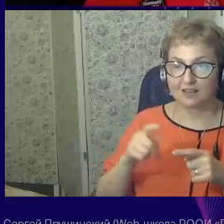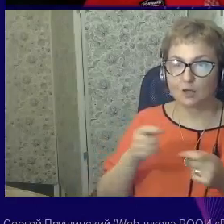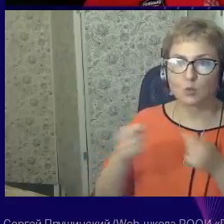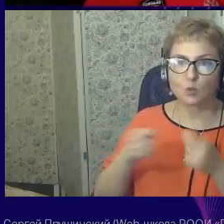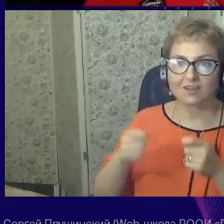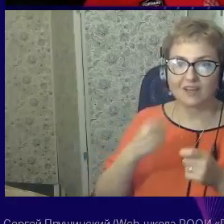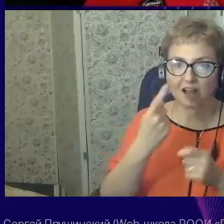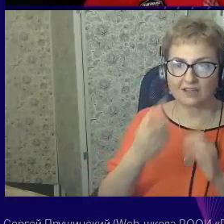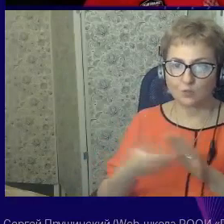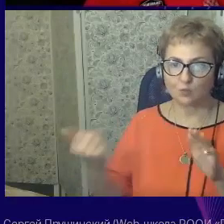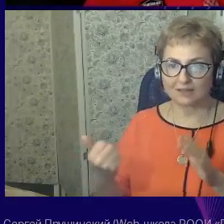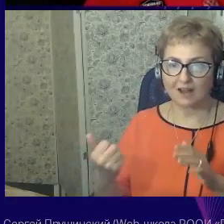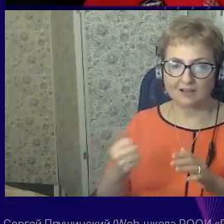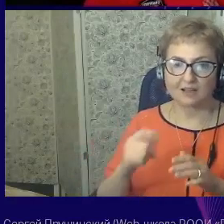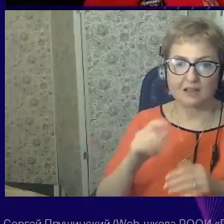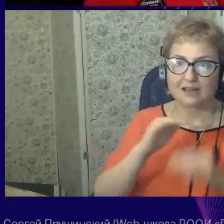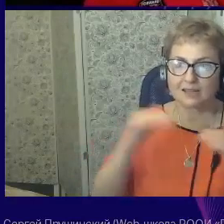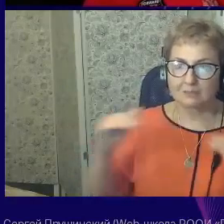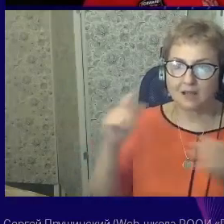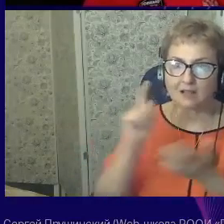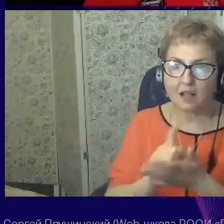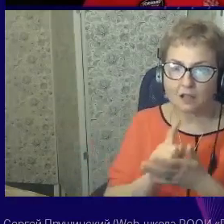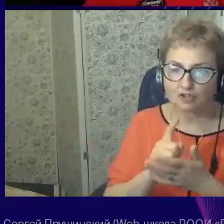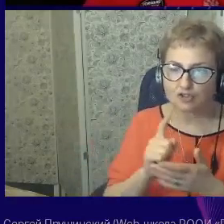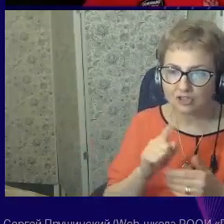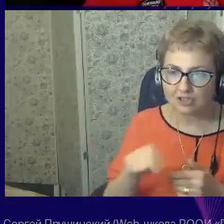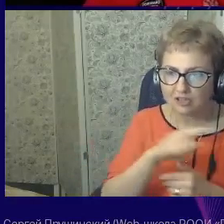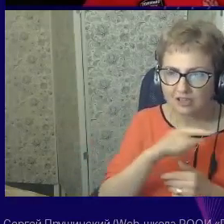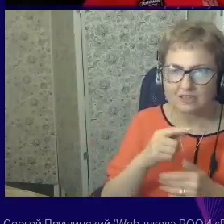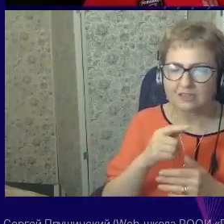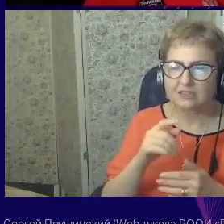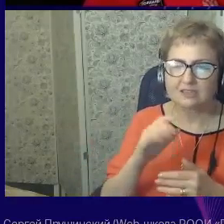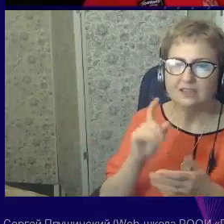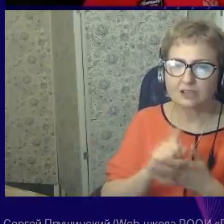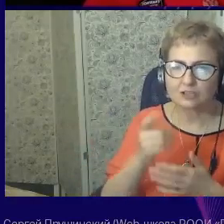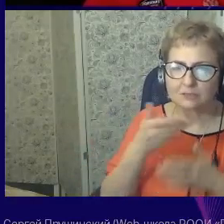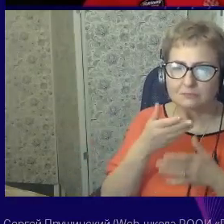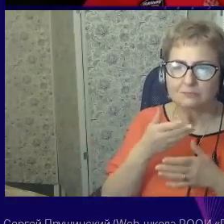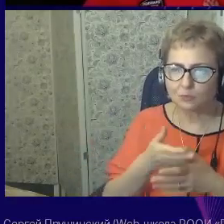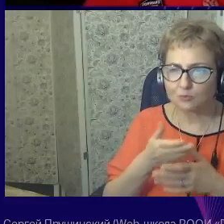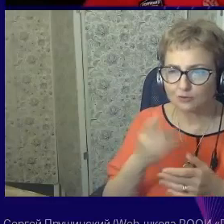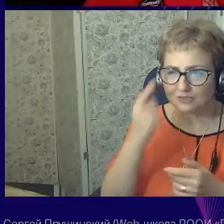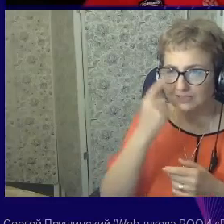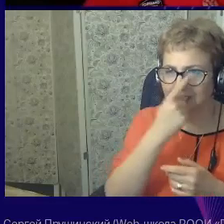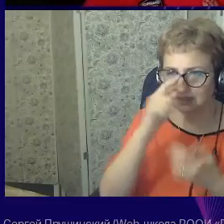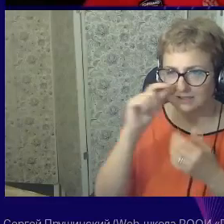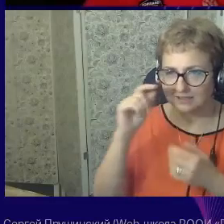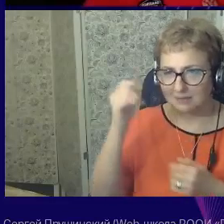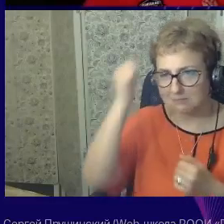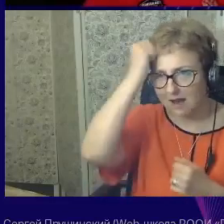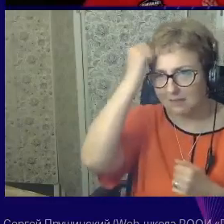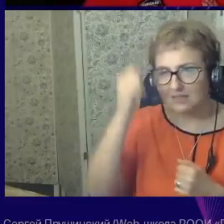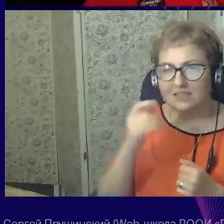руководитель убирает один из предметов. И ребята должны с помощью своей, так скажем, зрительной памяти определить,